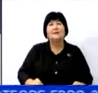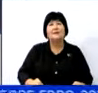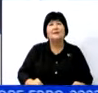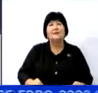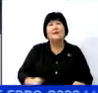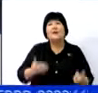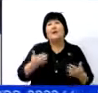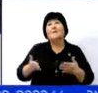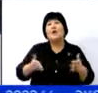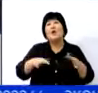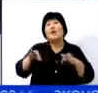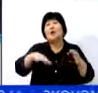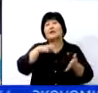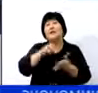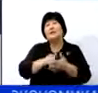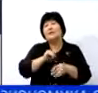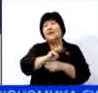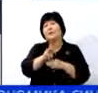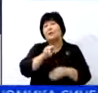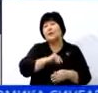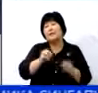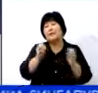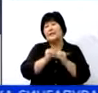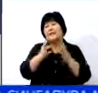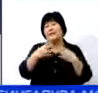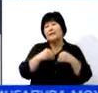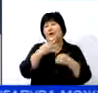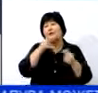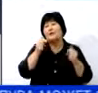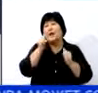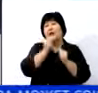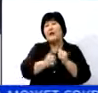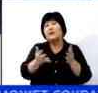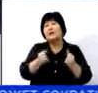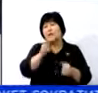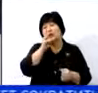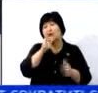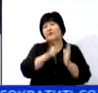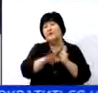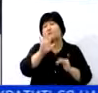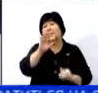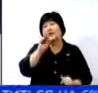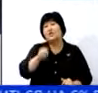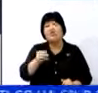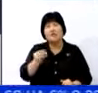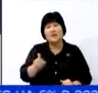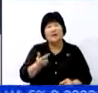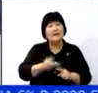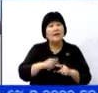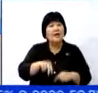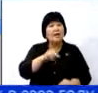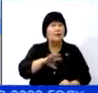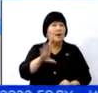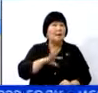В рамках дорожной карты занятости обеспечили работы 10 семей. Своевременно каждый получил зарплату по 85 тысяч тенге. Такая работа